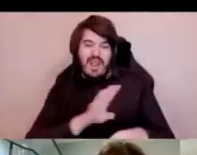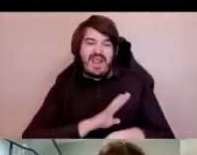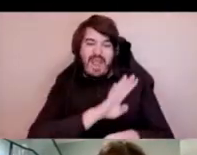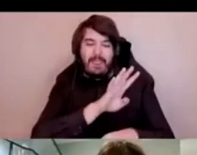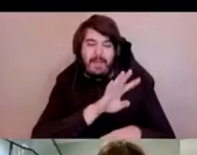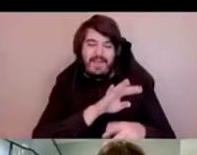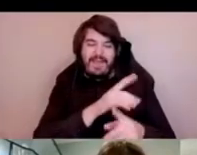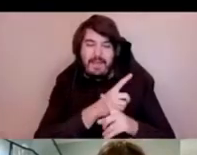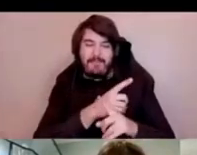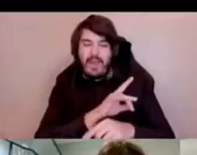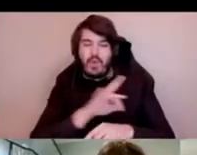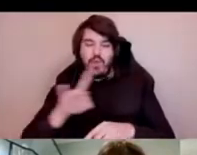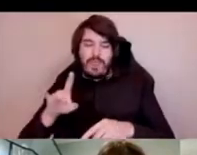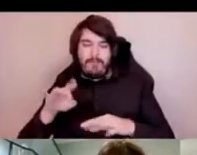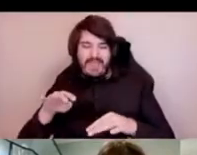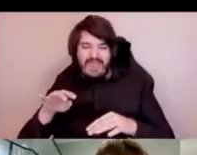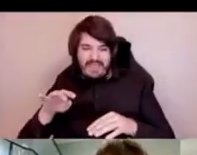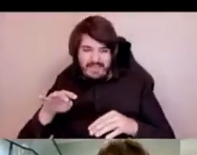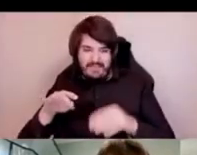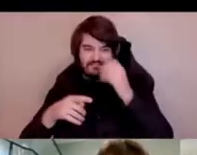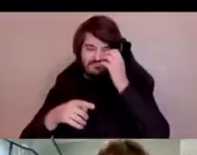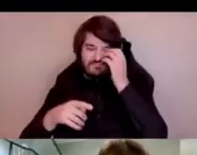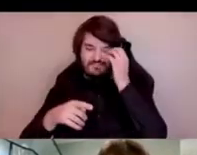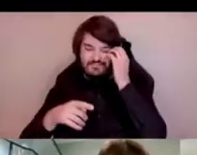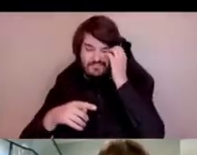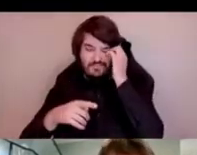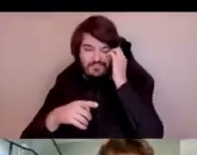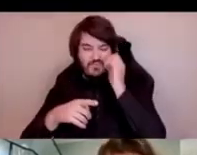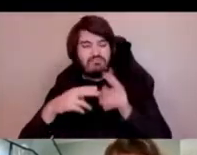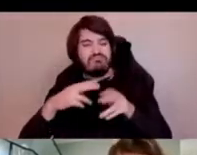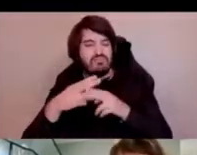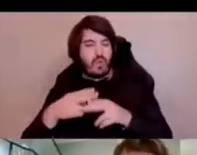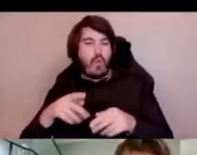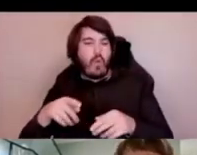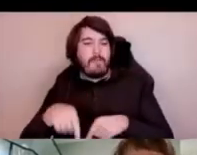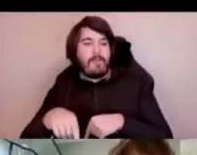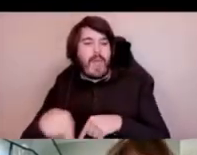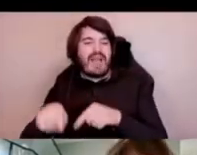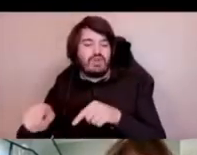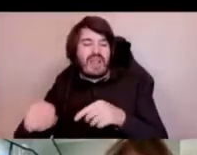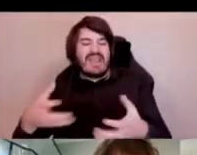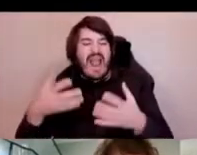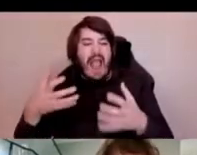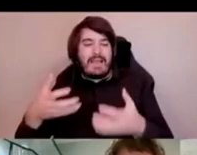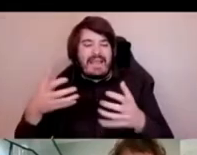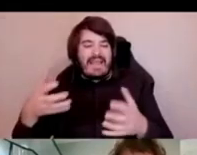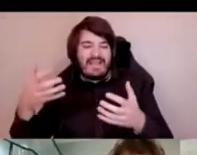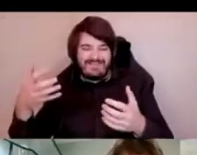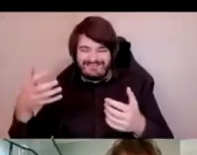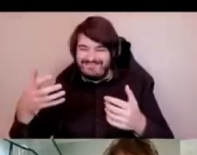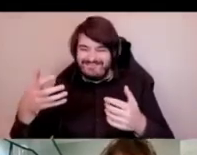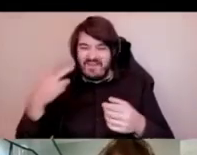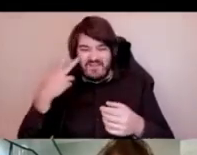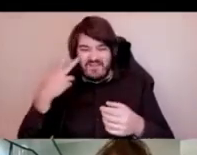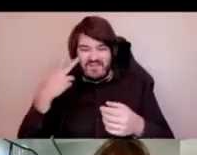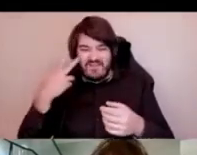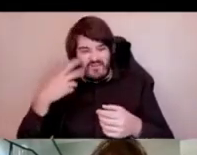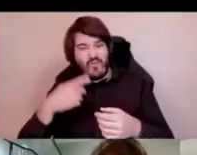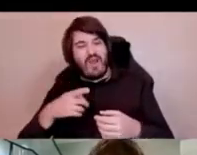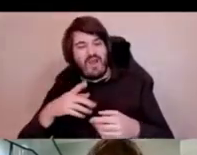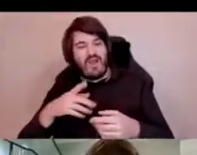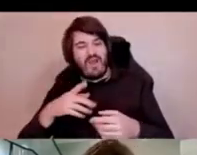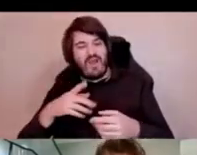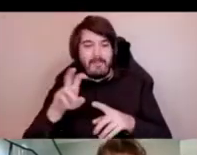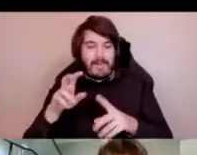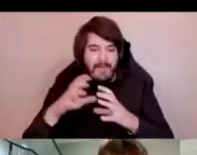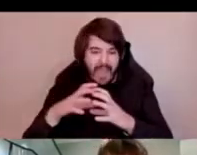par 8 pieds. Et puis, ils appellent ça le potager saladier. Donc, on voit qu'il y a des variétés